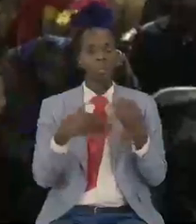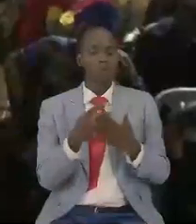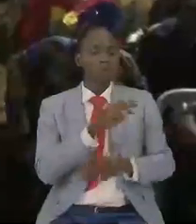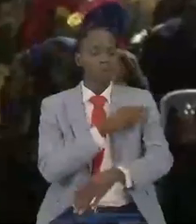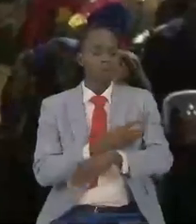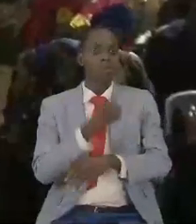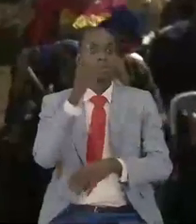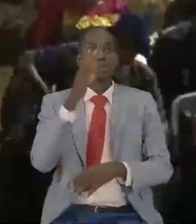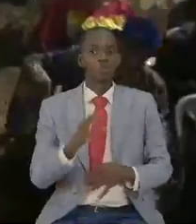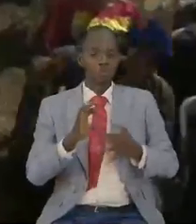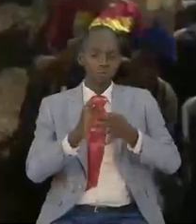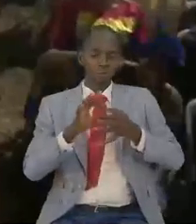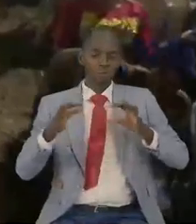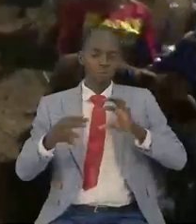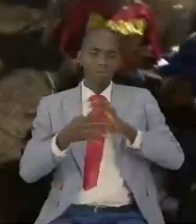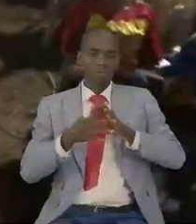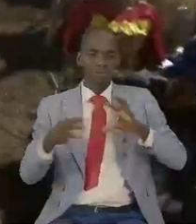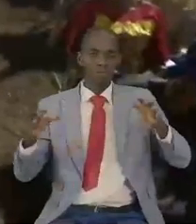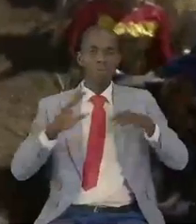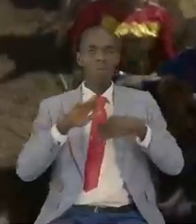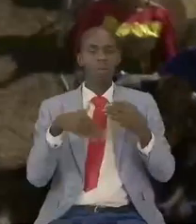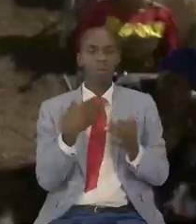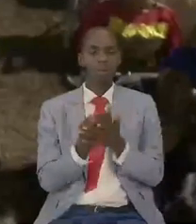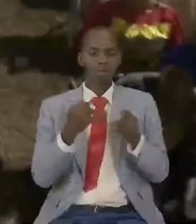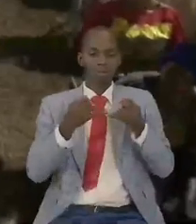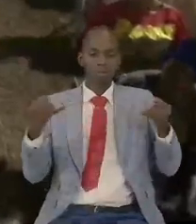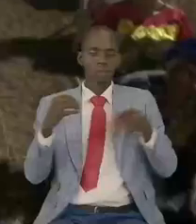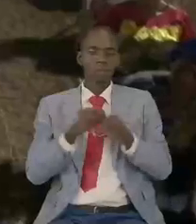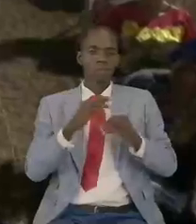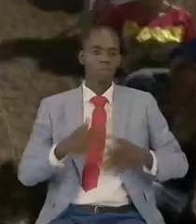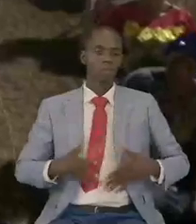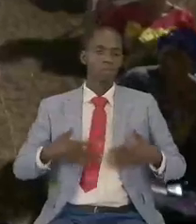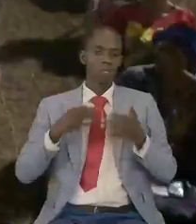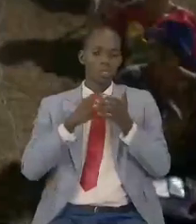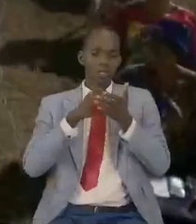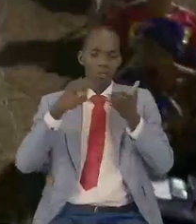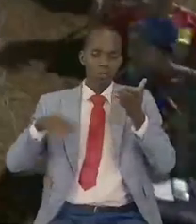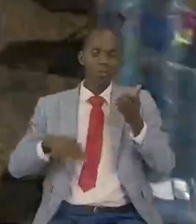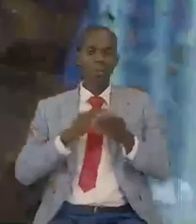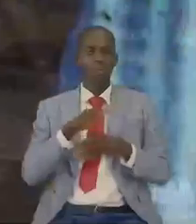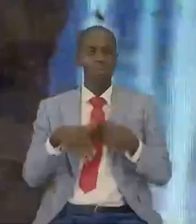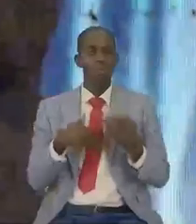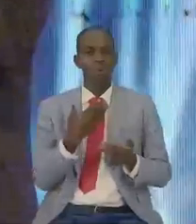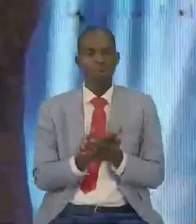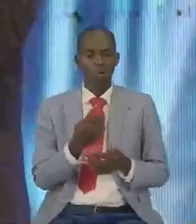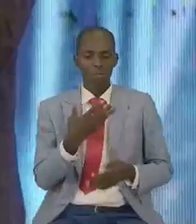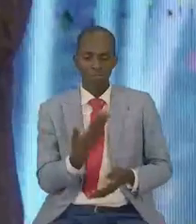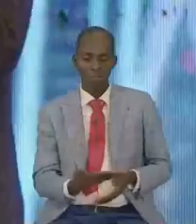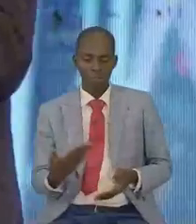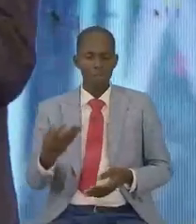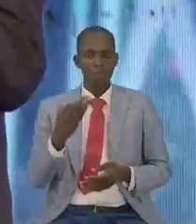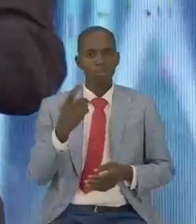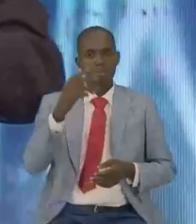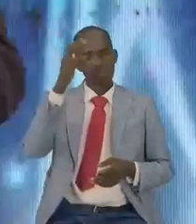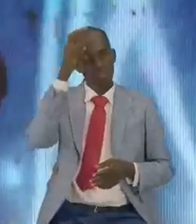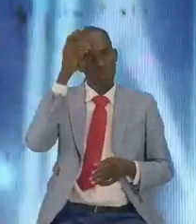en train de détacher tous les liens de ta vie, qui est en train d'enlever tous ces biens du diable,